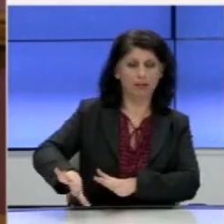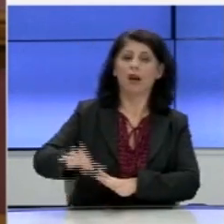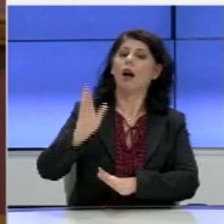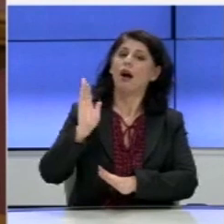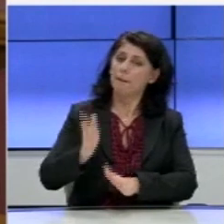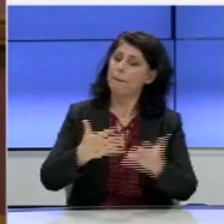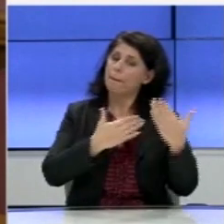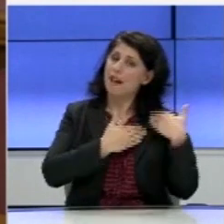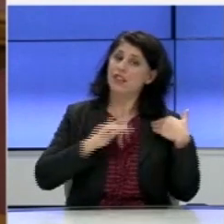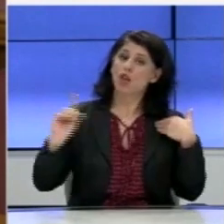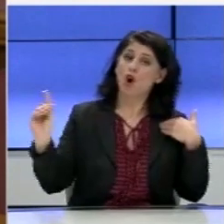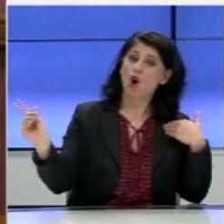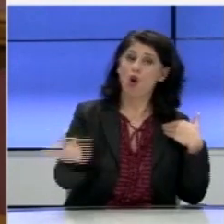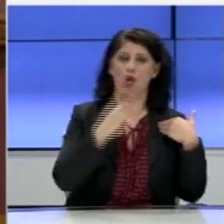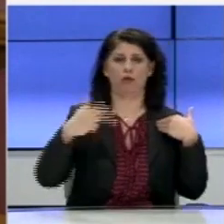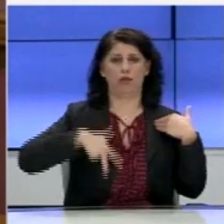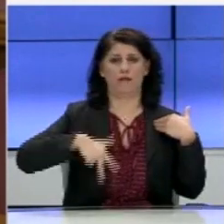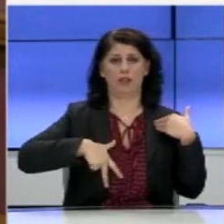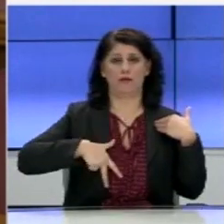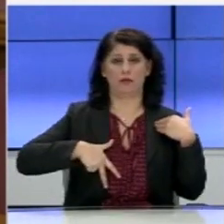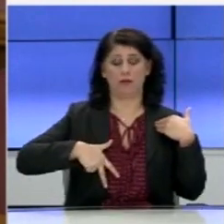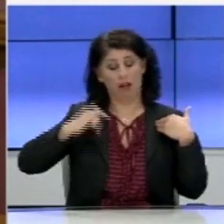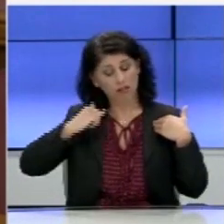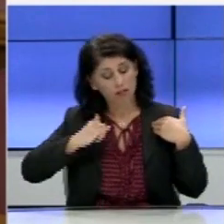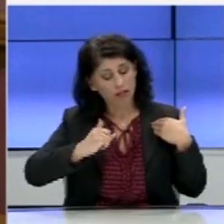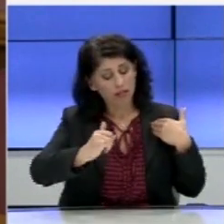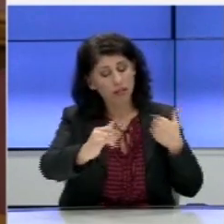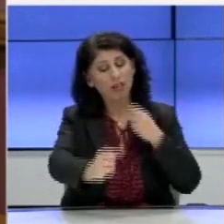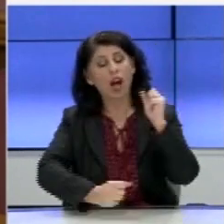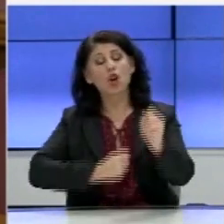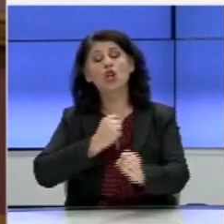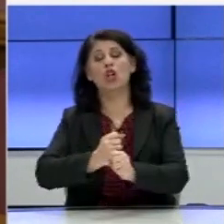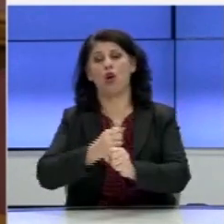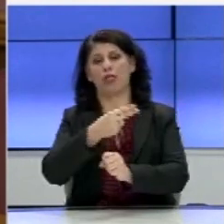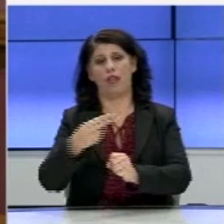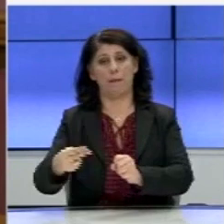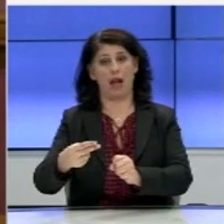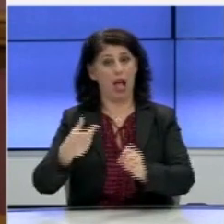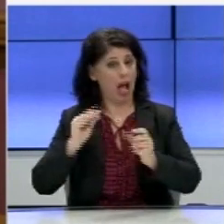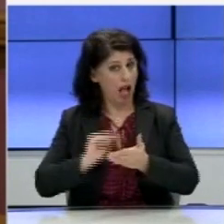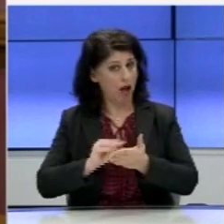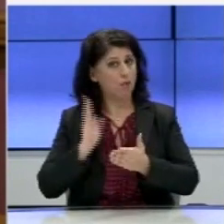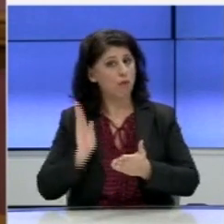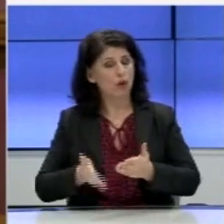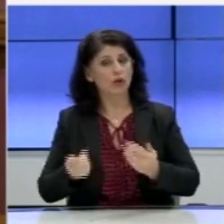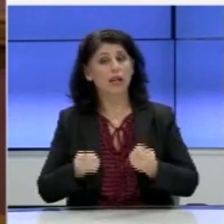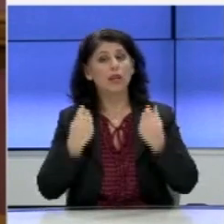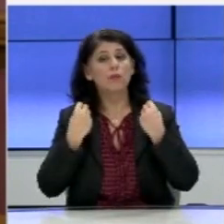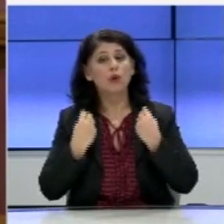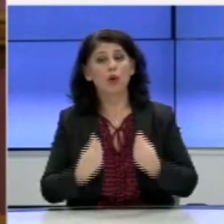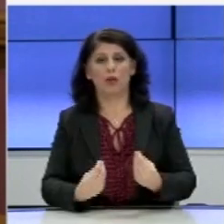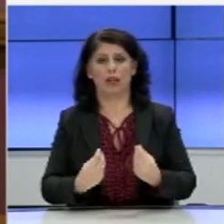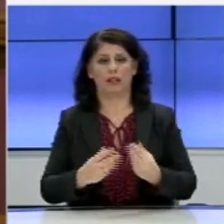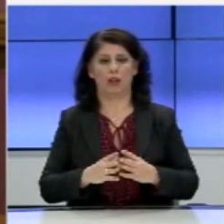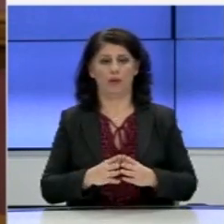με ευθύνη όλων των κυβερνήσεων. Είναι διαχρονικό ζήτημα και πρόβλημα. Θα μπορούσε να διαδραματίσει πολύ καλύτερο